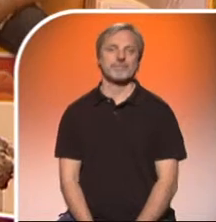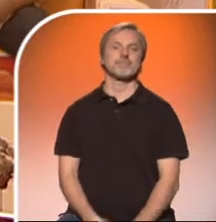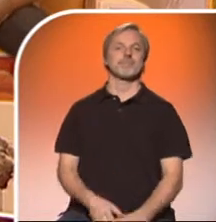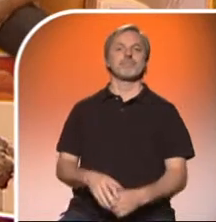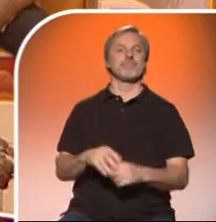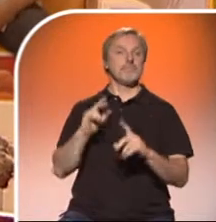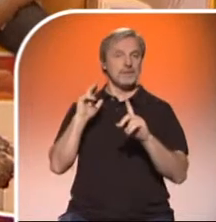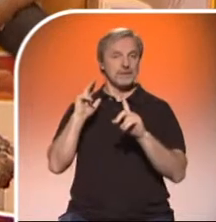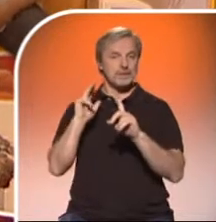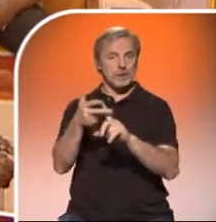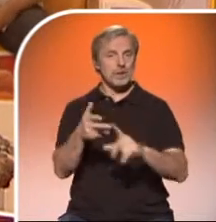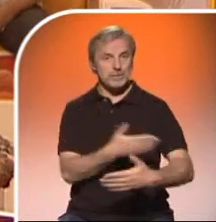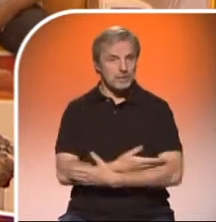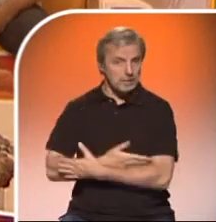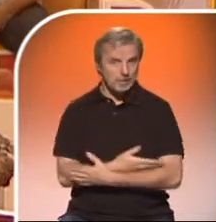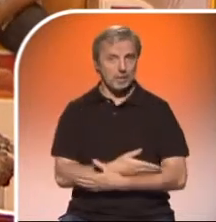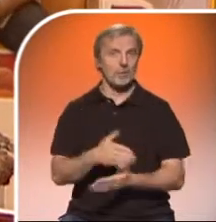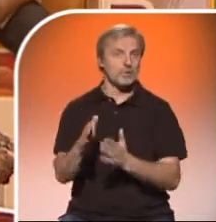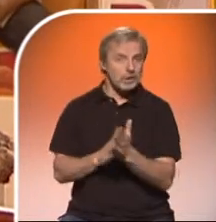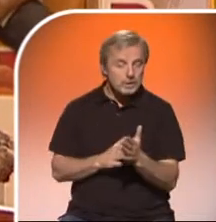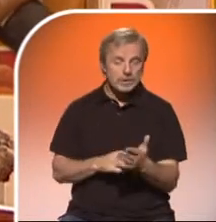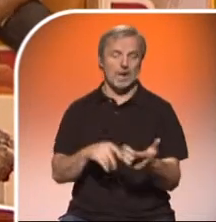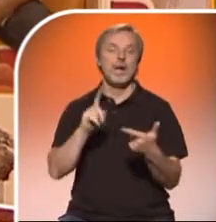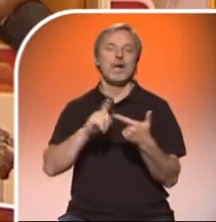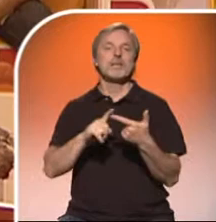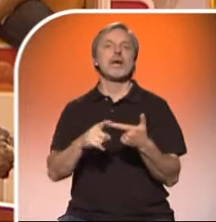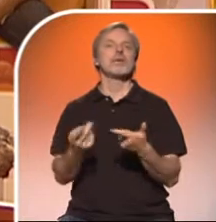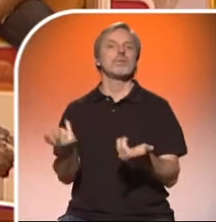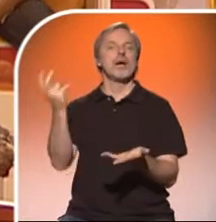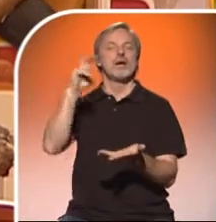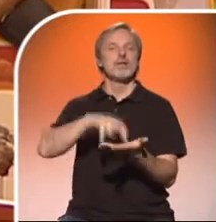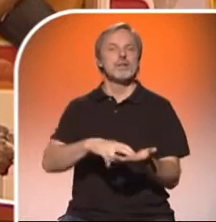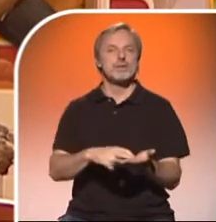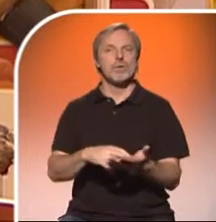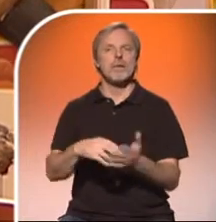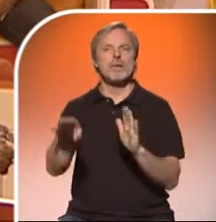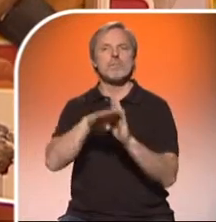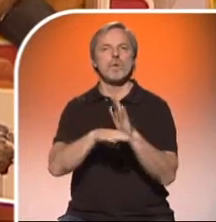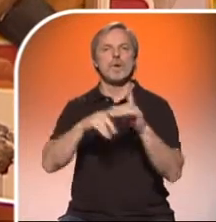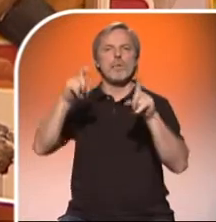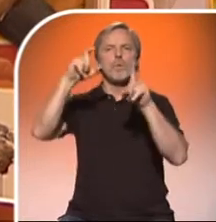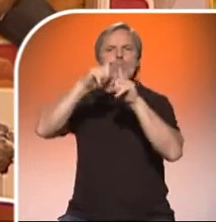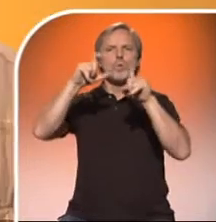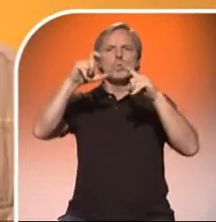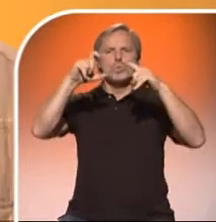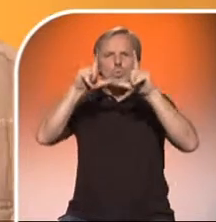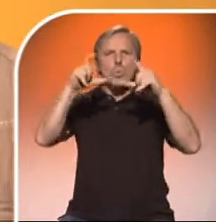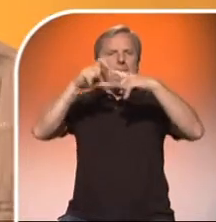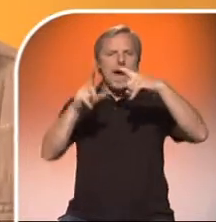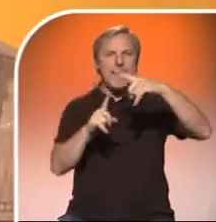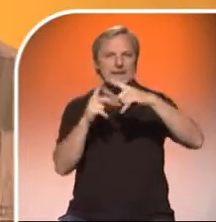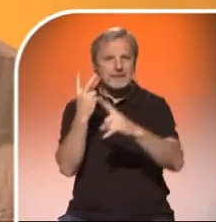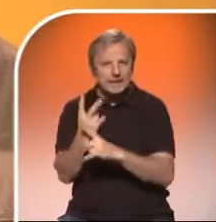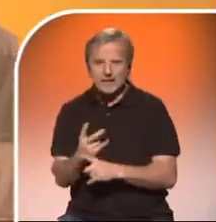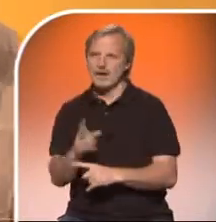Třetí dítě na cestě, taky pořad duety, který chystá Česká televize, nabitý diář, to všechno spojuje našeho dalšího hosta Petra Koláře. Vítám vás, začalo,